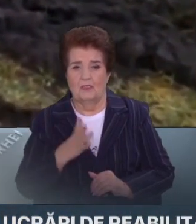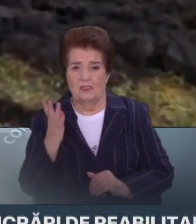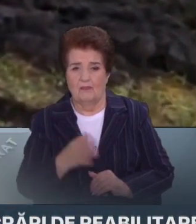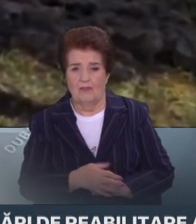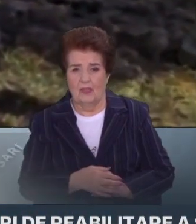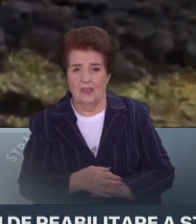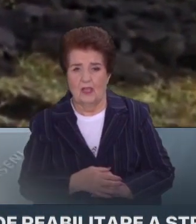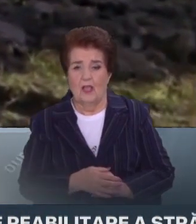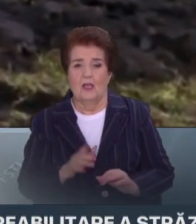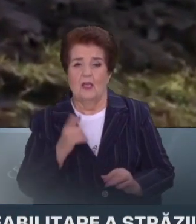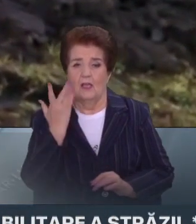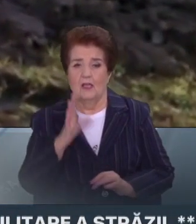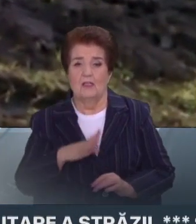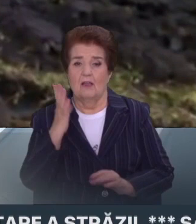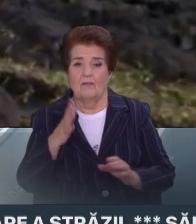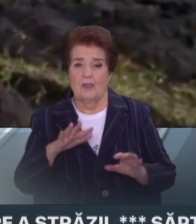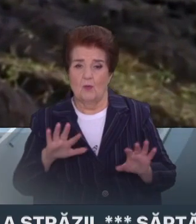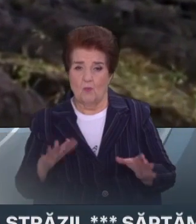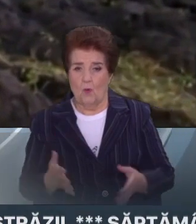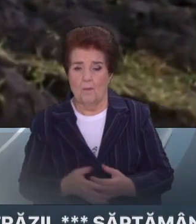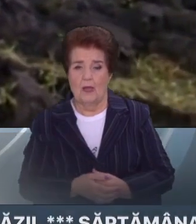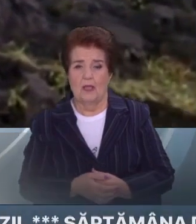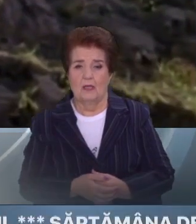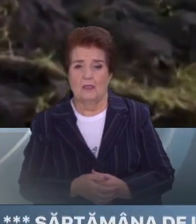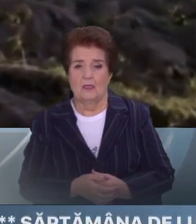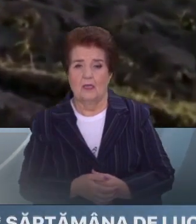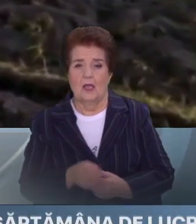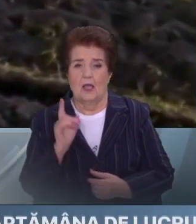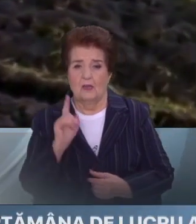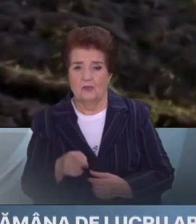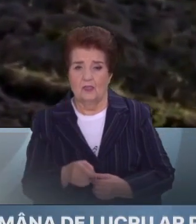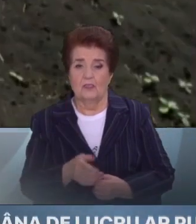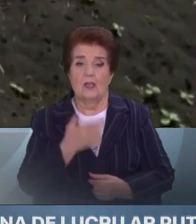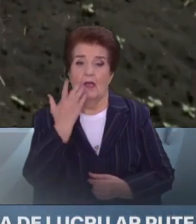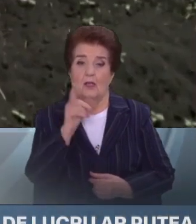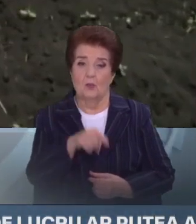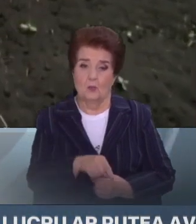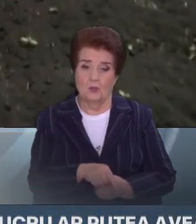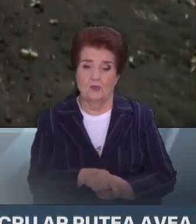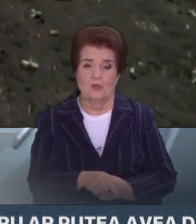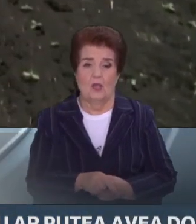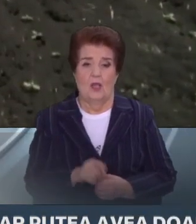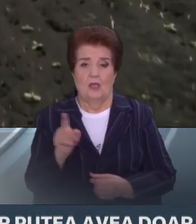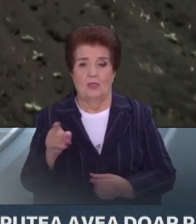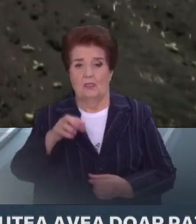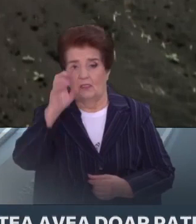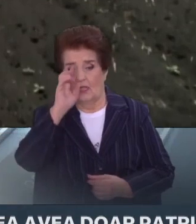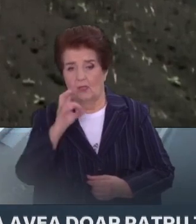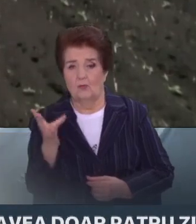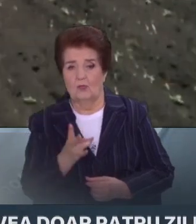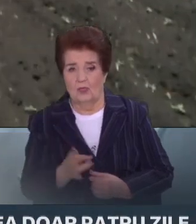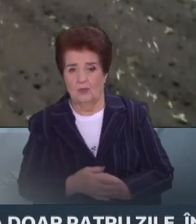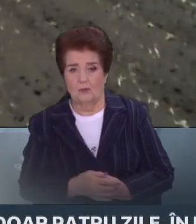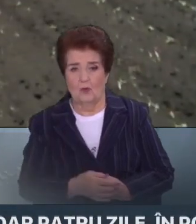mie momentul că eu să plătesc acest TVA, eu atunci trebuie să îl plătesc statului, dar el